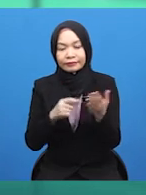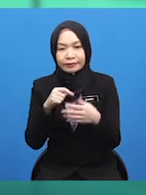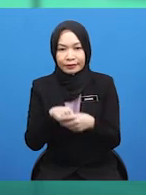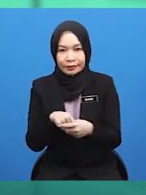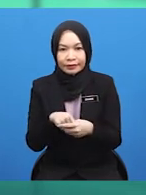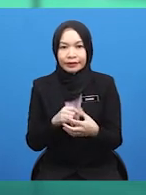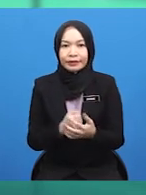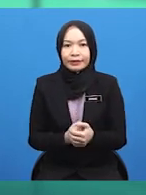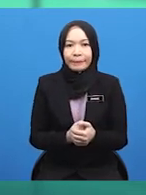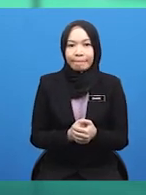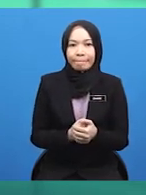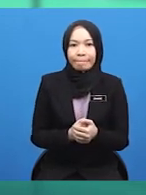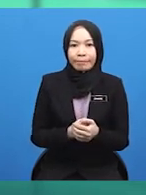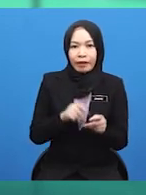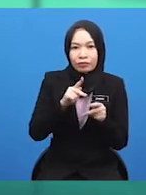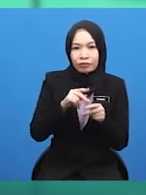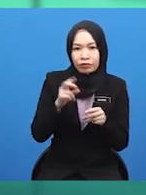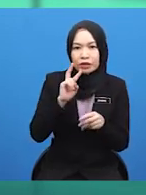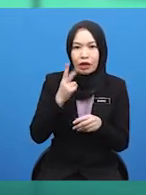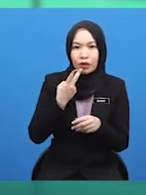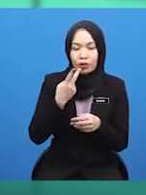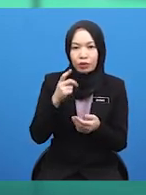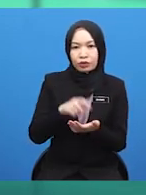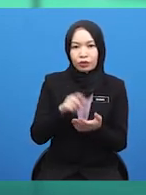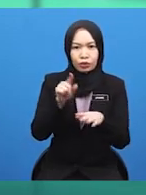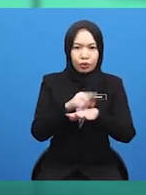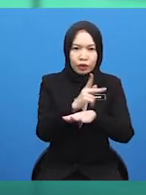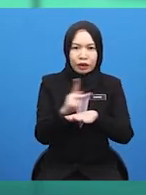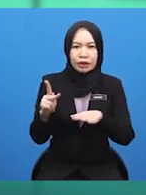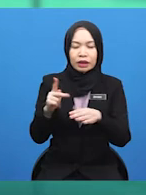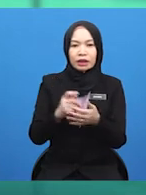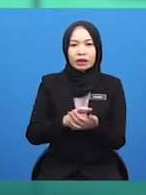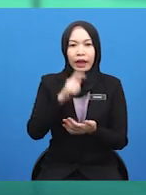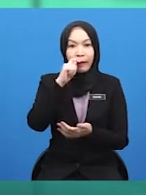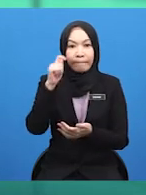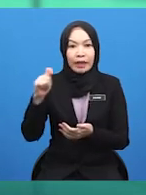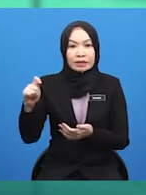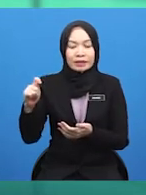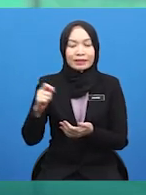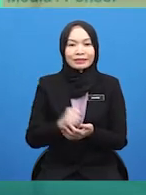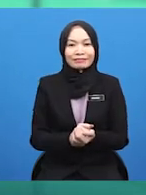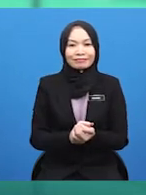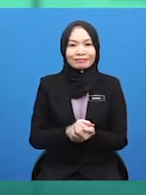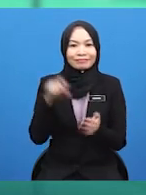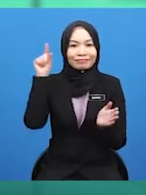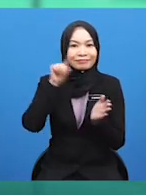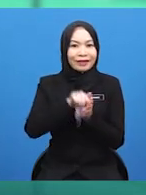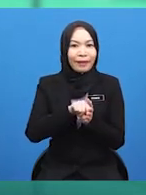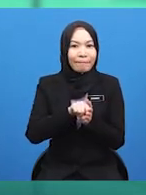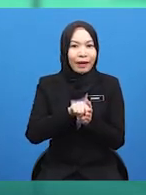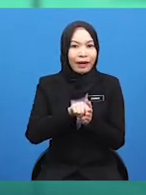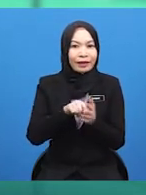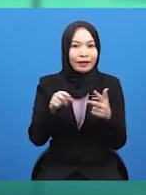dengan menggunakan media warna pensel. Dan gambar yang ketiga, cikgu tu nampak tak gambar yang ketiga tu tadi? Nampak